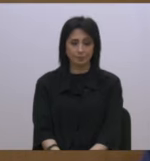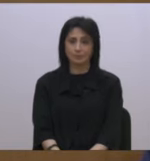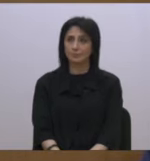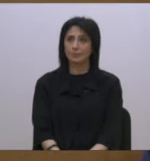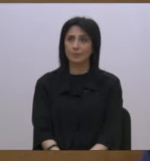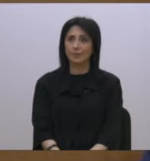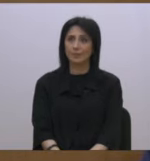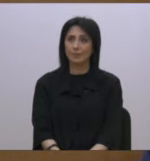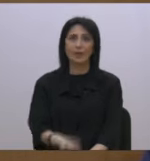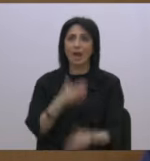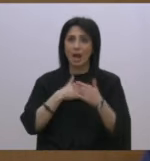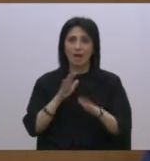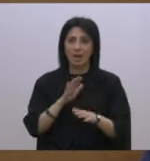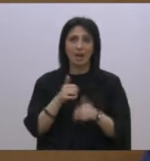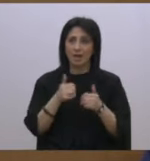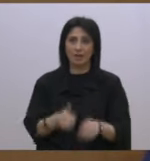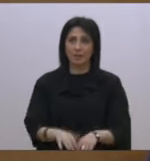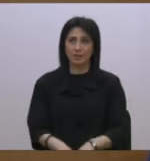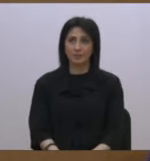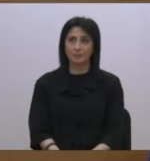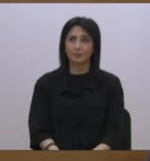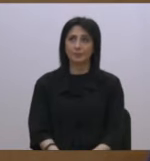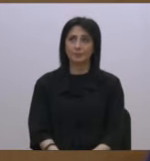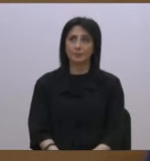Твоар кихары гатка аргия.